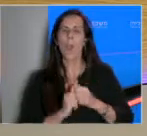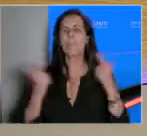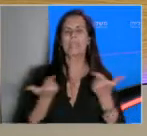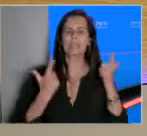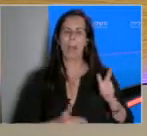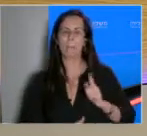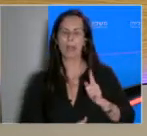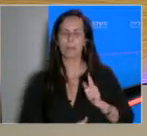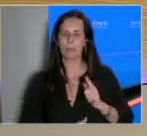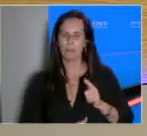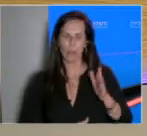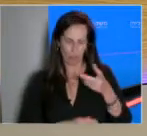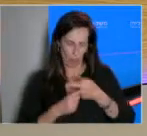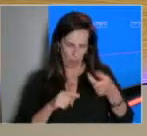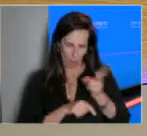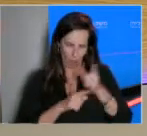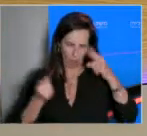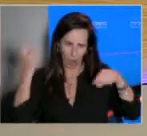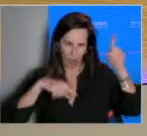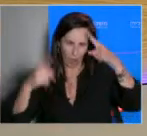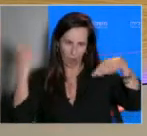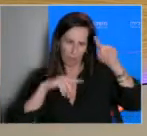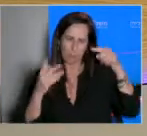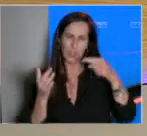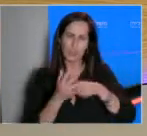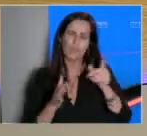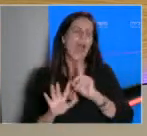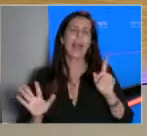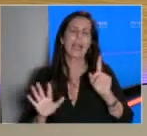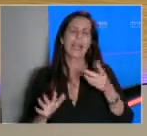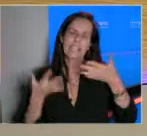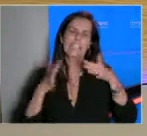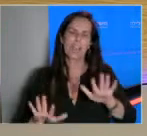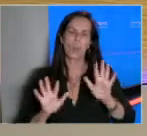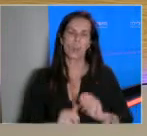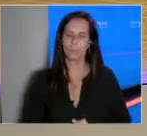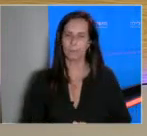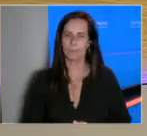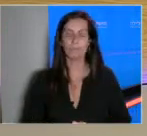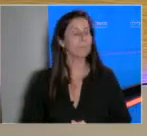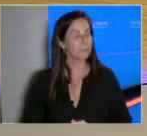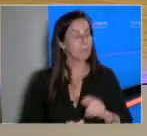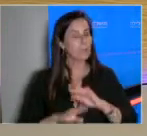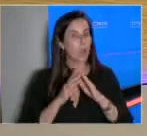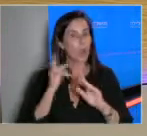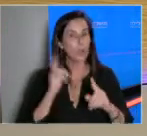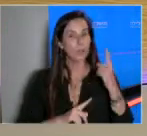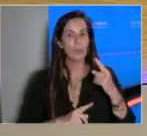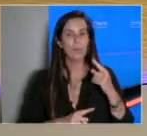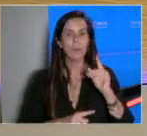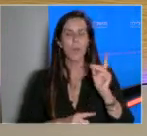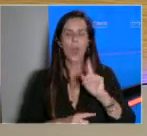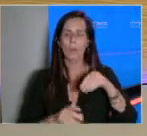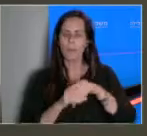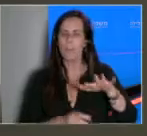מסיבה פרטית. ועוד שקרים כאלו ואחרים שנועדו לחפות על גזענות מחפירה. כל זה קורה מחוץ